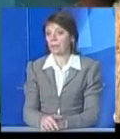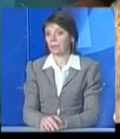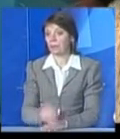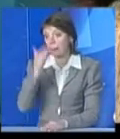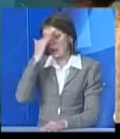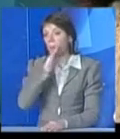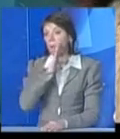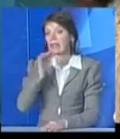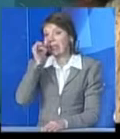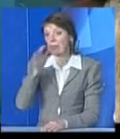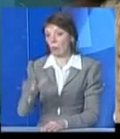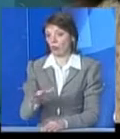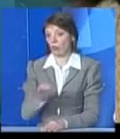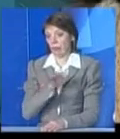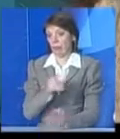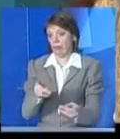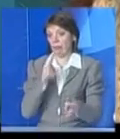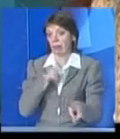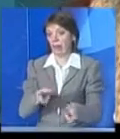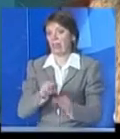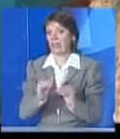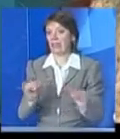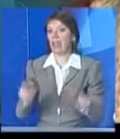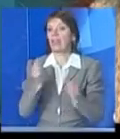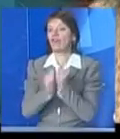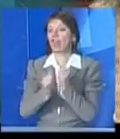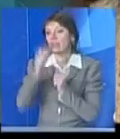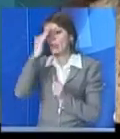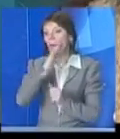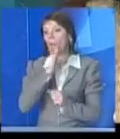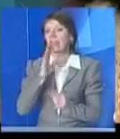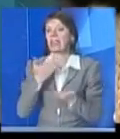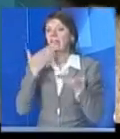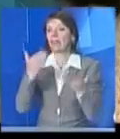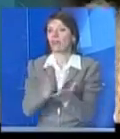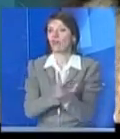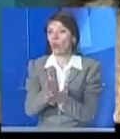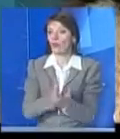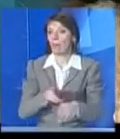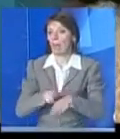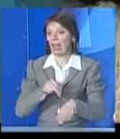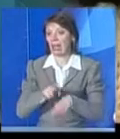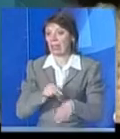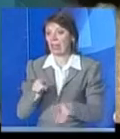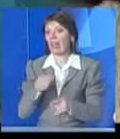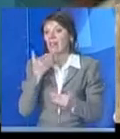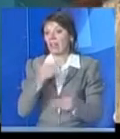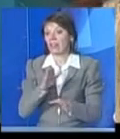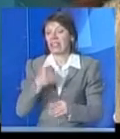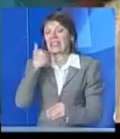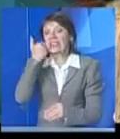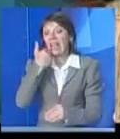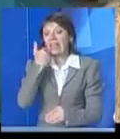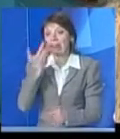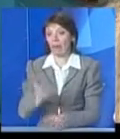Батьки не можуть дати ради з дитиною. Дуже часто такі батьки не звертаються в службу, не звертаються в міліцію, бо їм стидно.